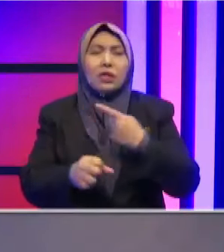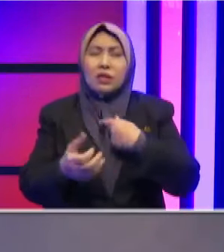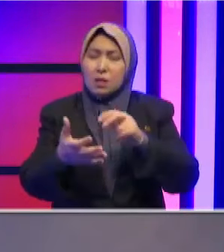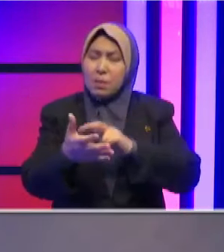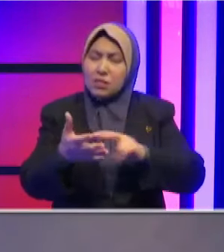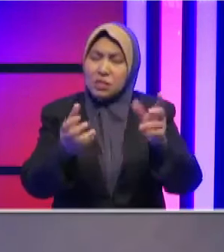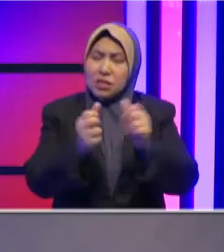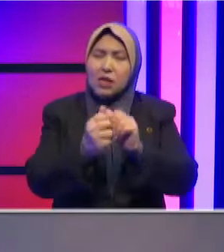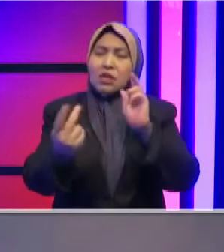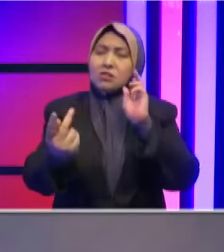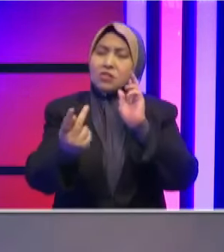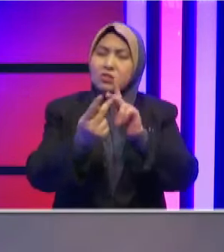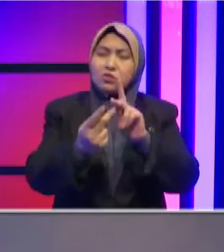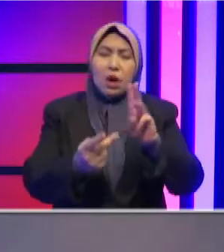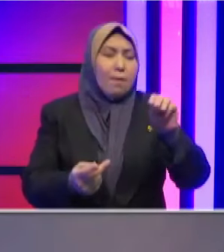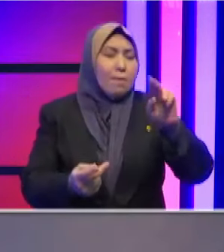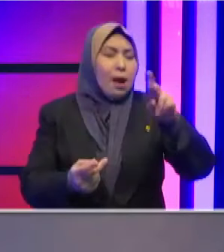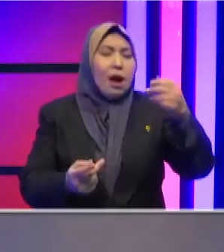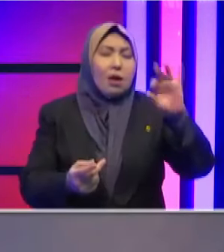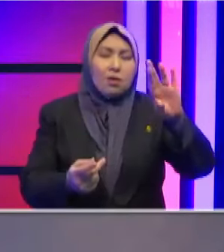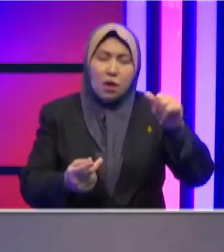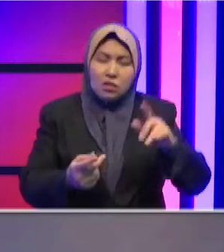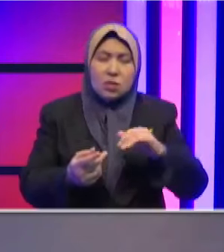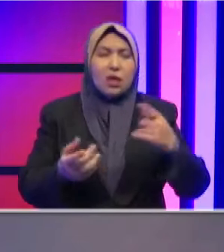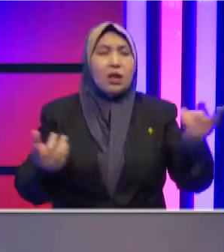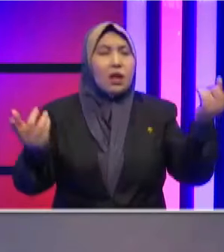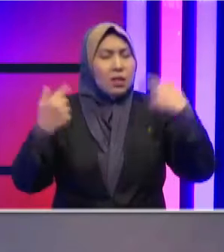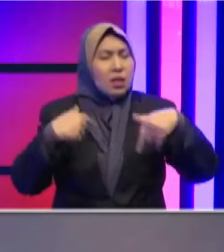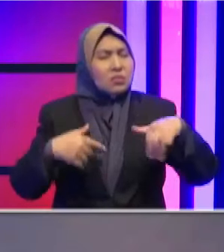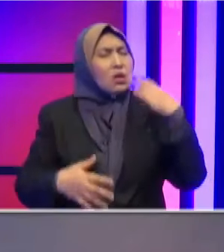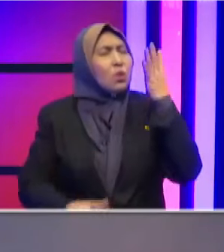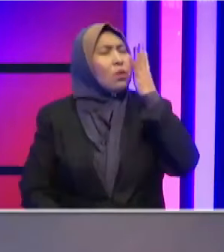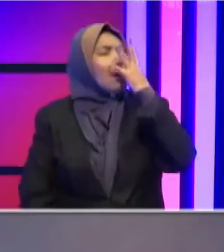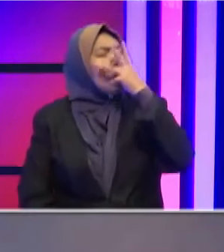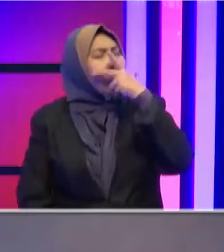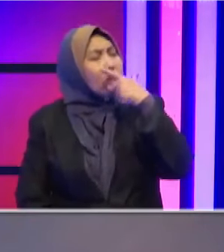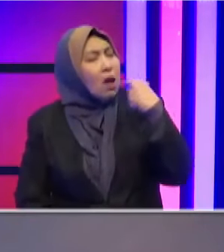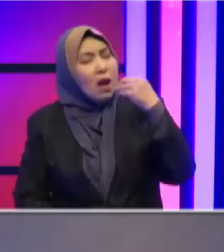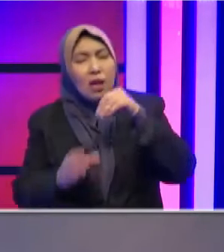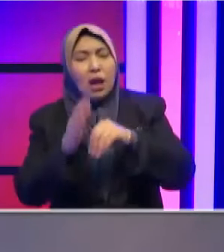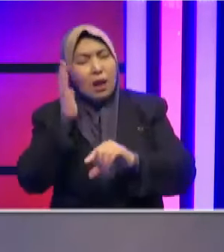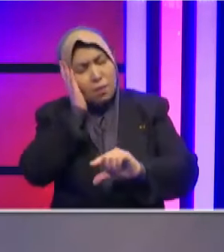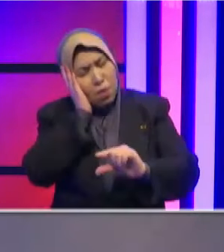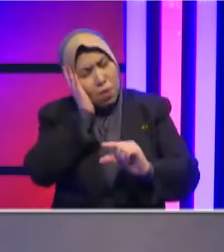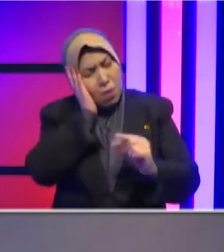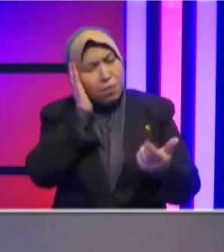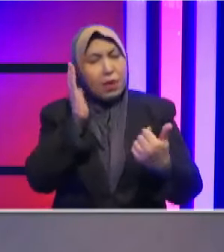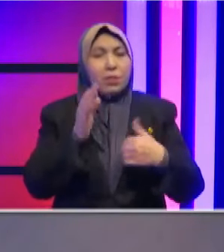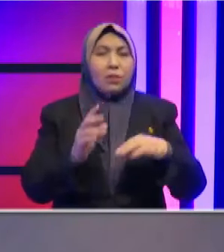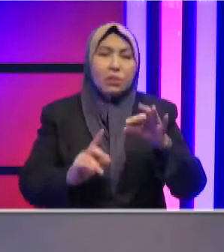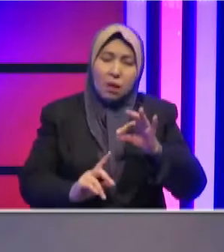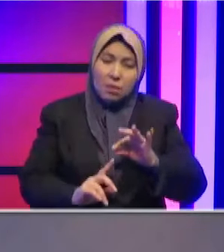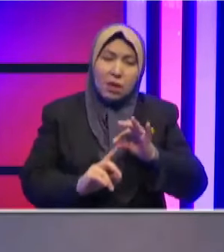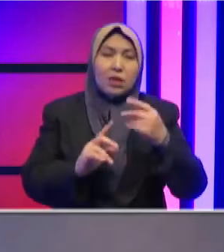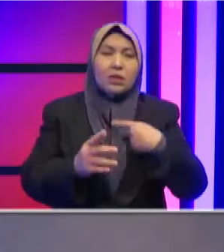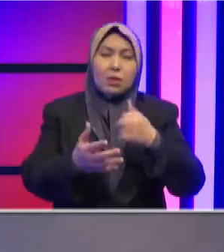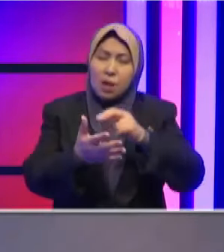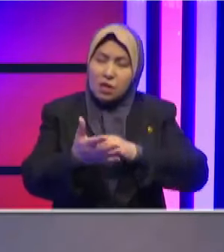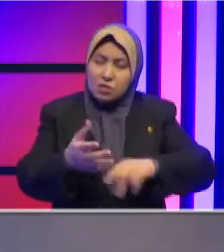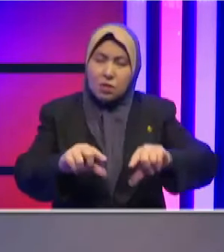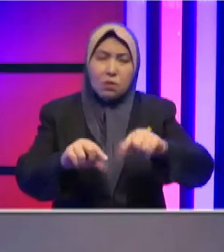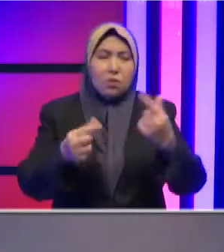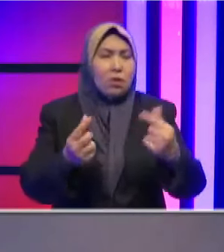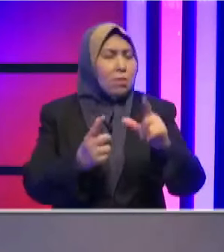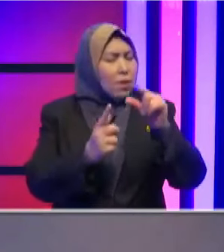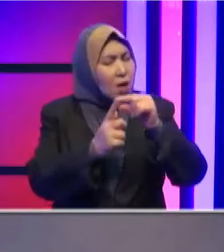baca dengan sesuai dengan makhluk sifatnya akan datang satu keindahan dalam setiap bacaan tool tak betul kamu kitoba Faith Alquran